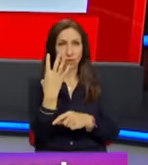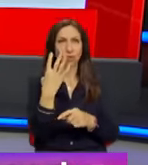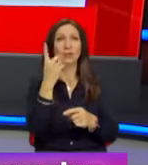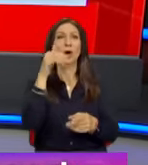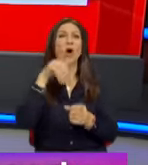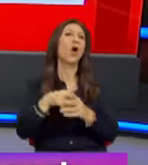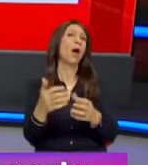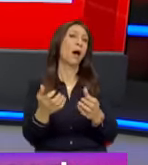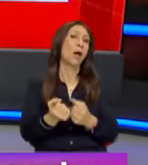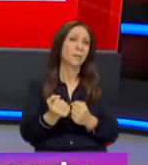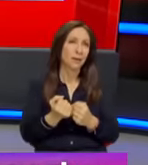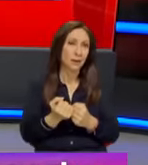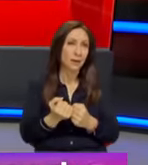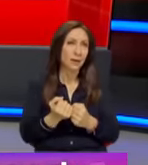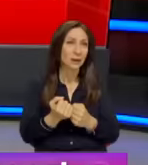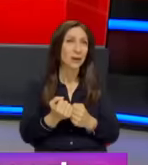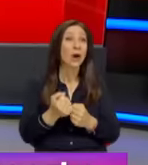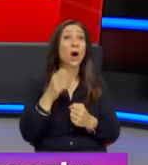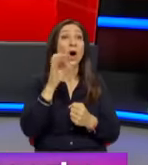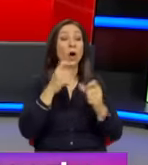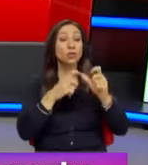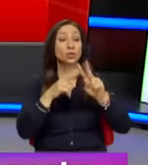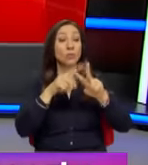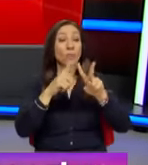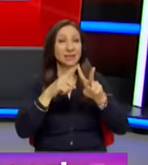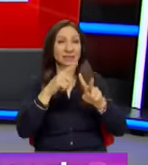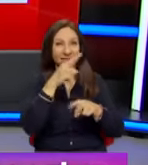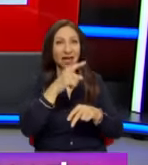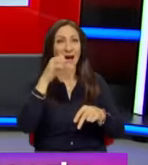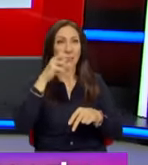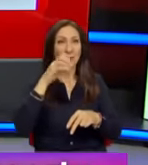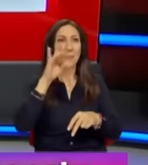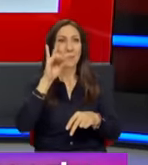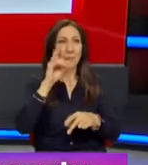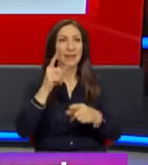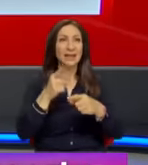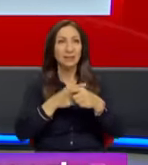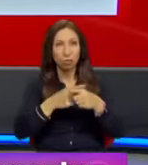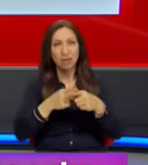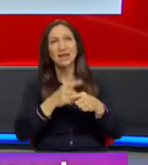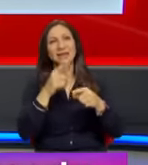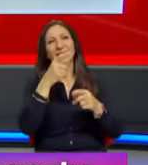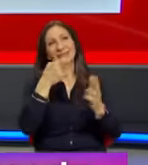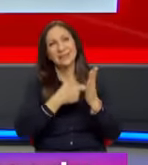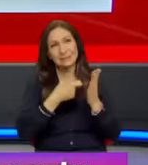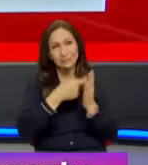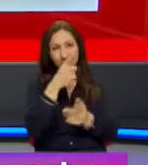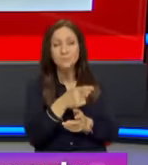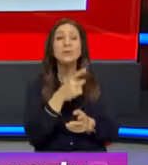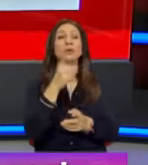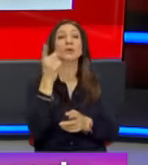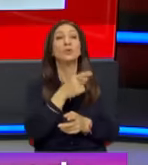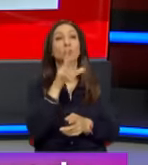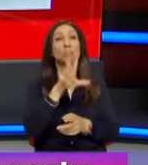%48,4'lük bir oy oranına kavuşurken Osman Zolan AK Parti'nin ve MHP'nin desteklemiş olduğu isimdi.